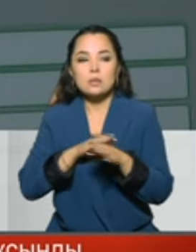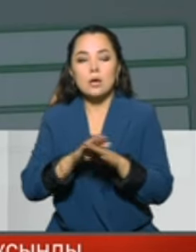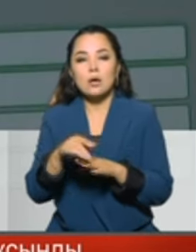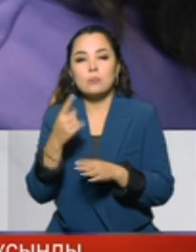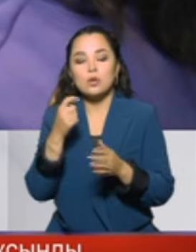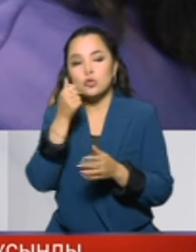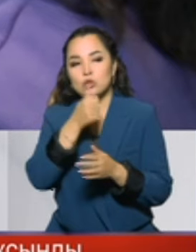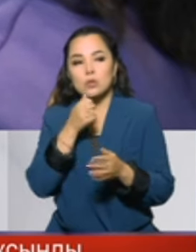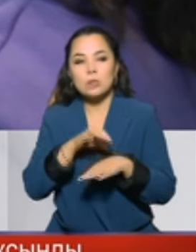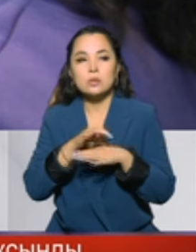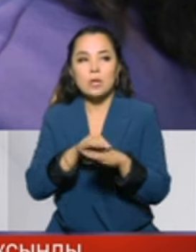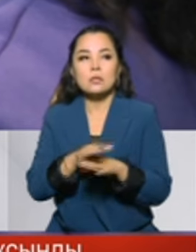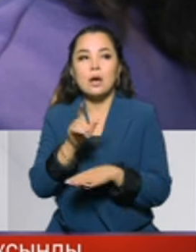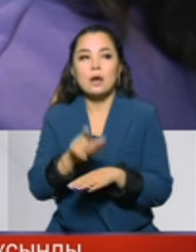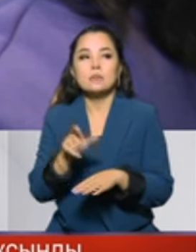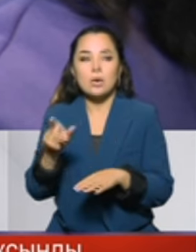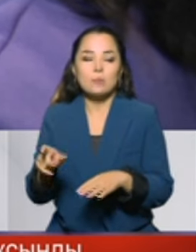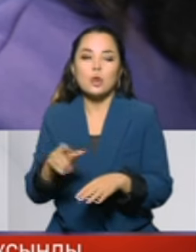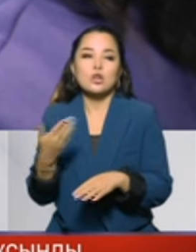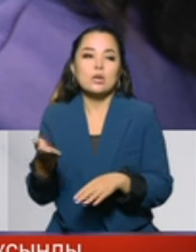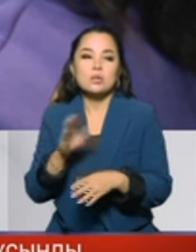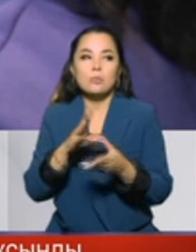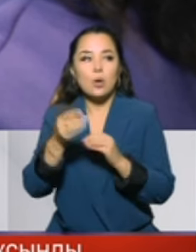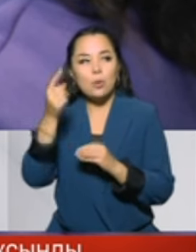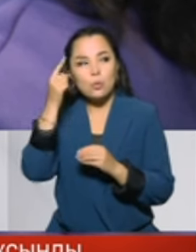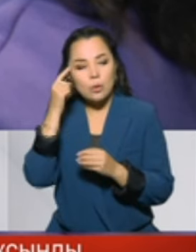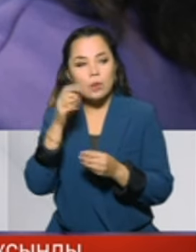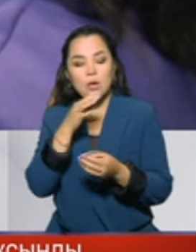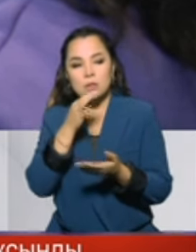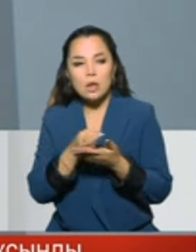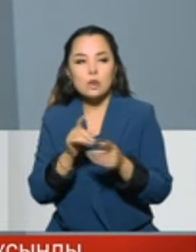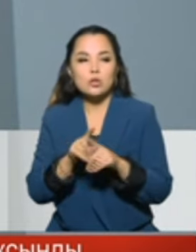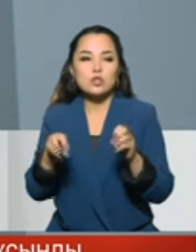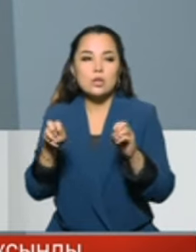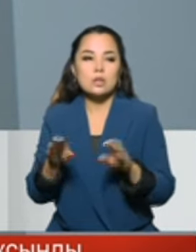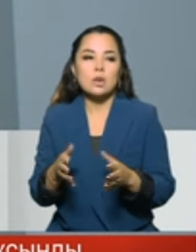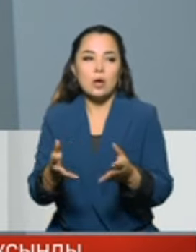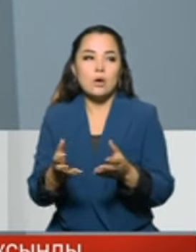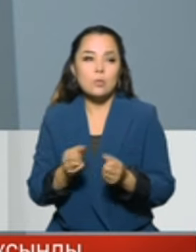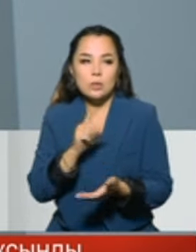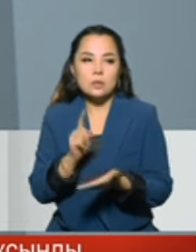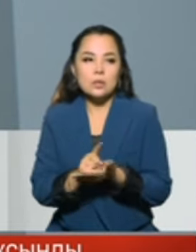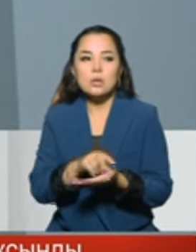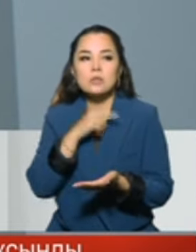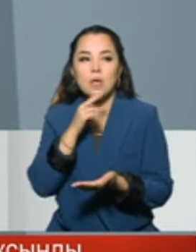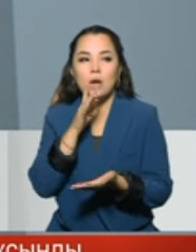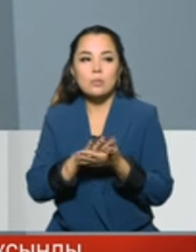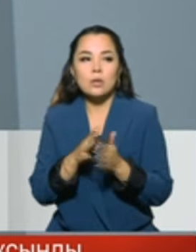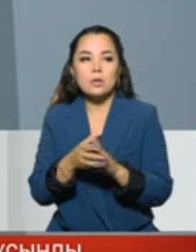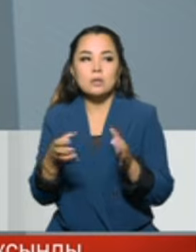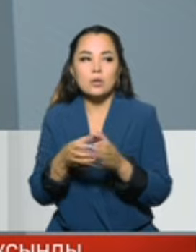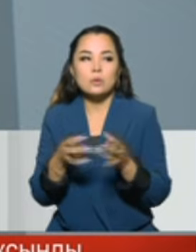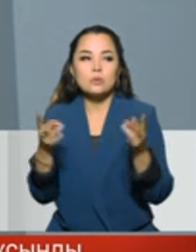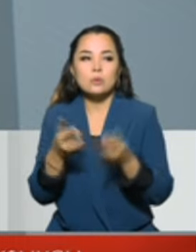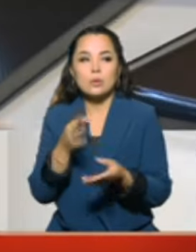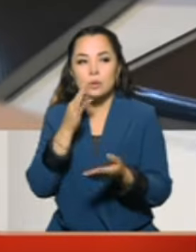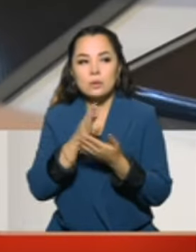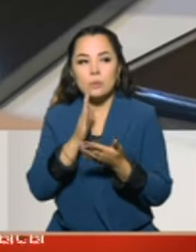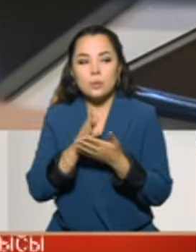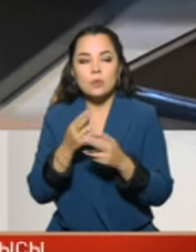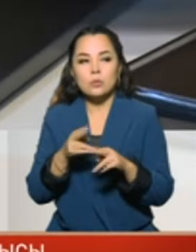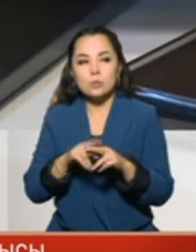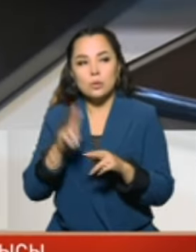жыл болды. Бұл азаматтарымыздың жан-жақты ойланып салмақты шешім қабылуына жеткілікті мерзім деп ойлаймын. Сондықтан мен